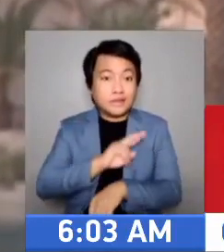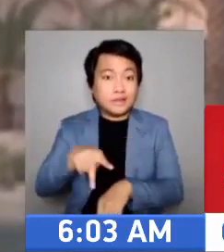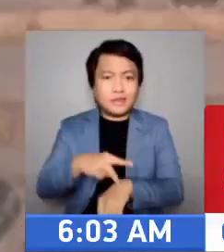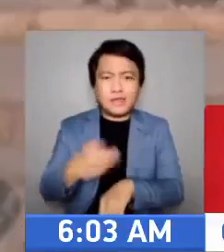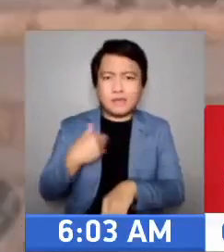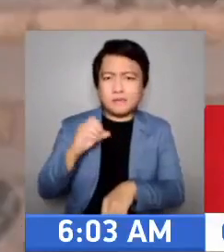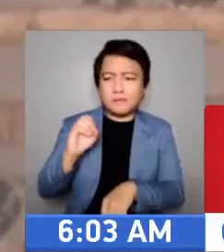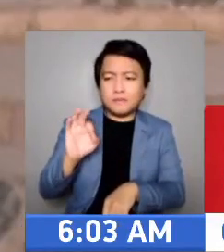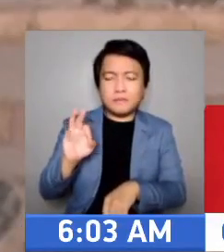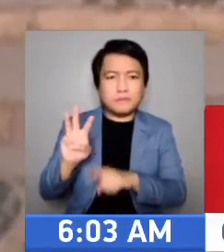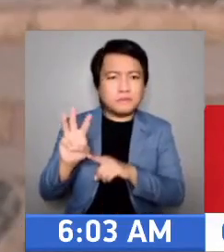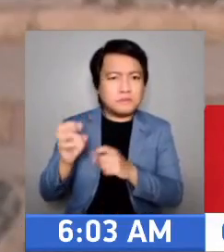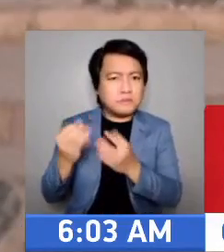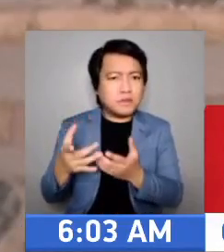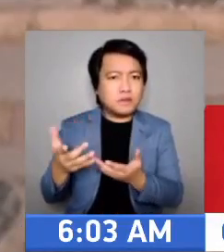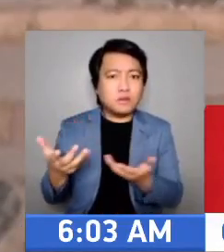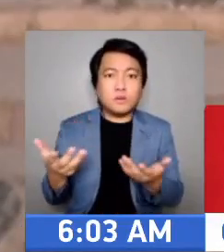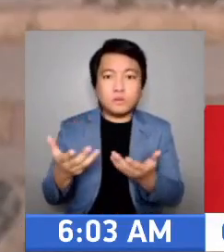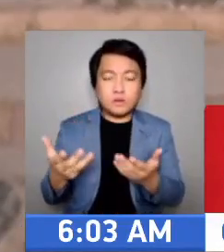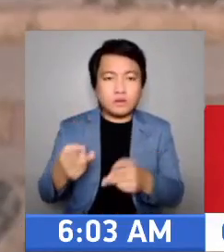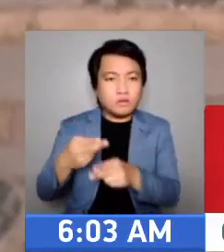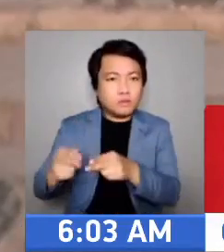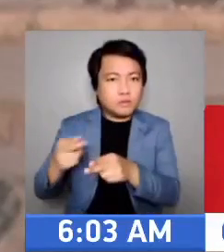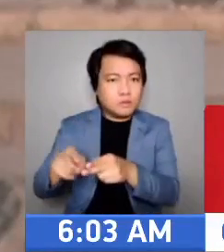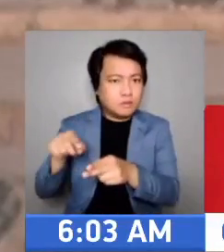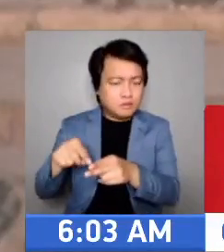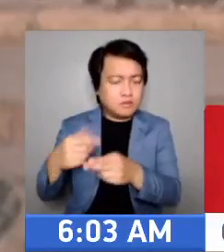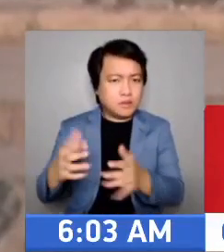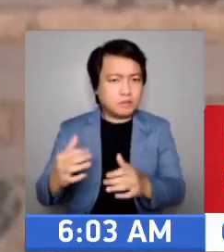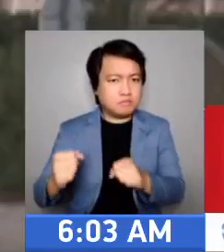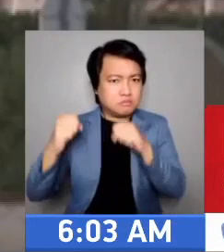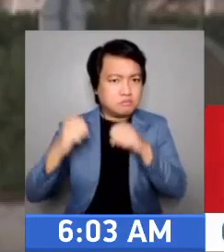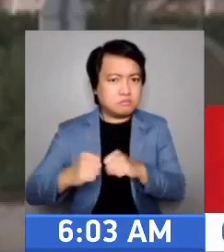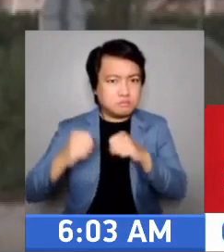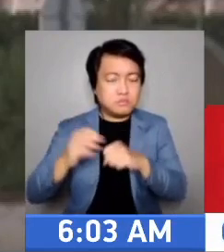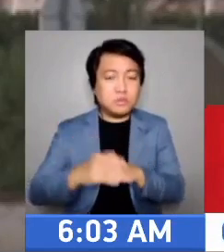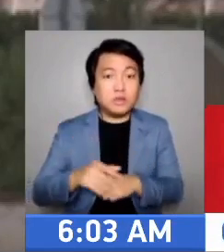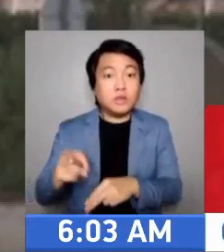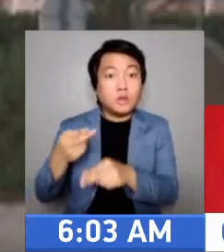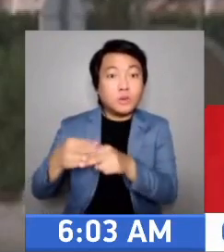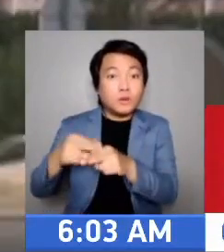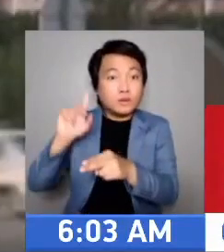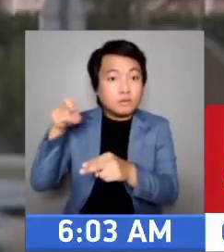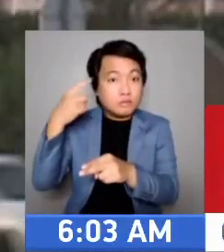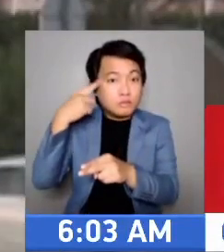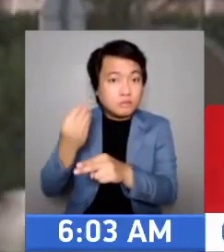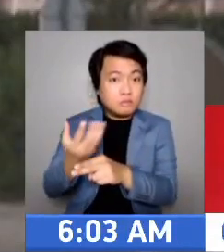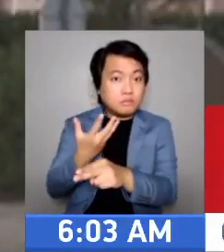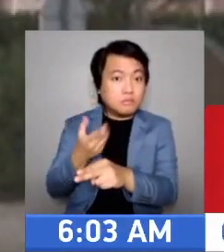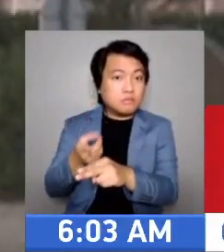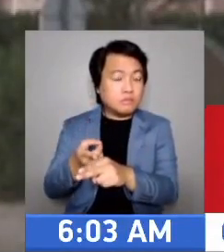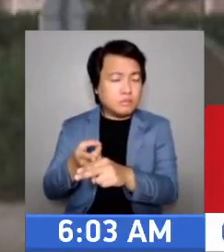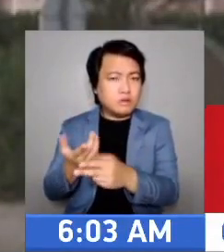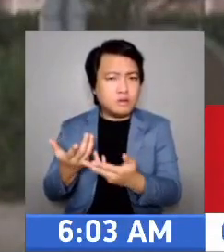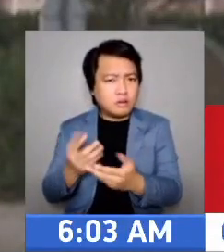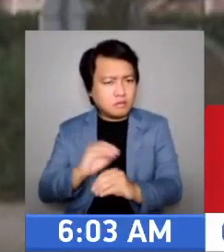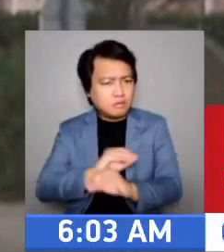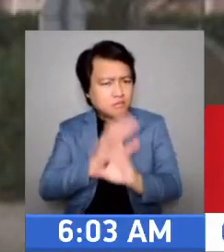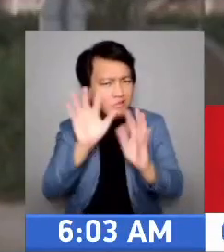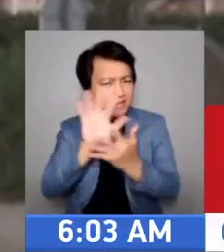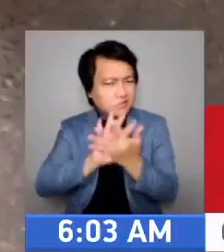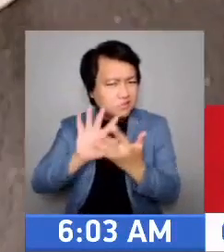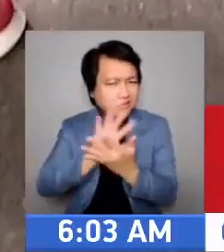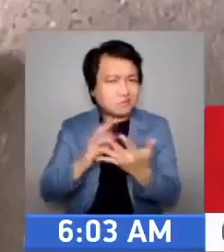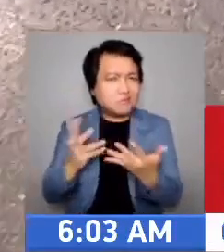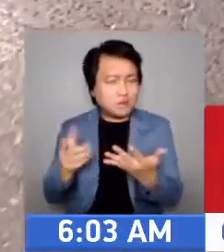ng Pilipinas at Kuwait. Hindi nilinaw ng Kuwaiti government pero sinabi sa ilang media report doon na ang shelters ang dahilan kung bakit kinansila